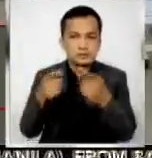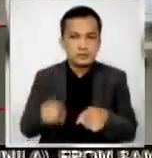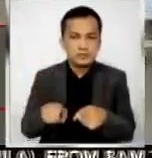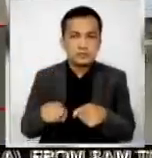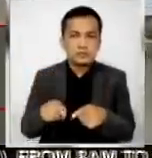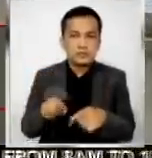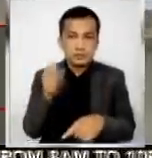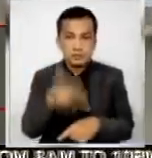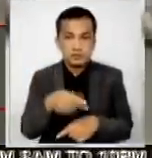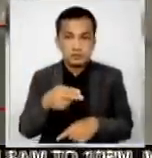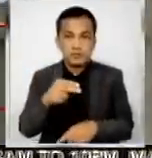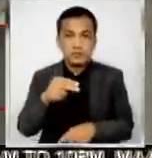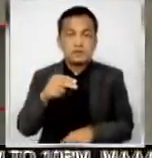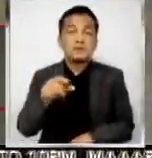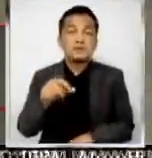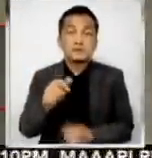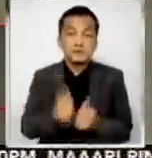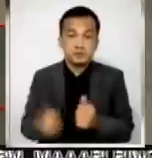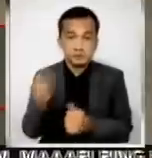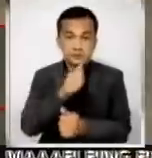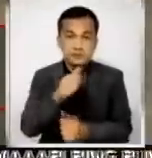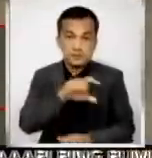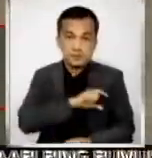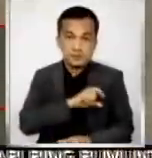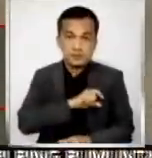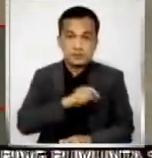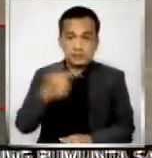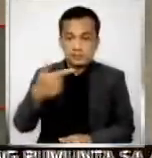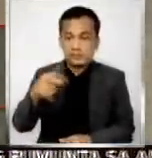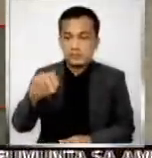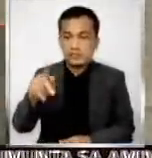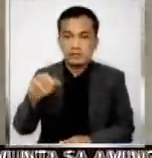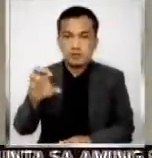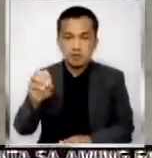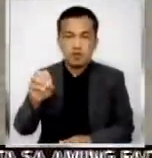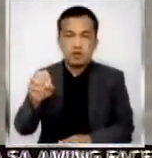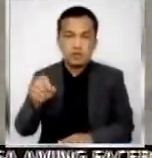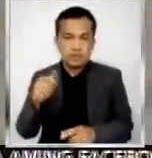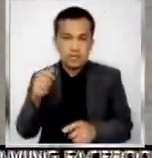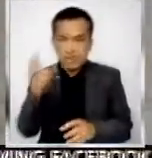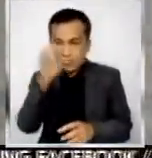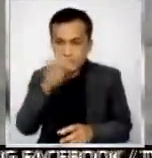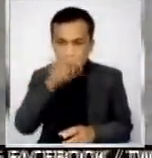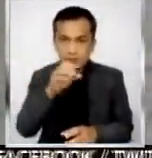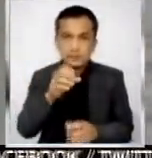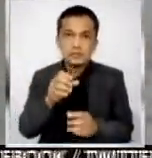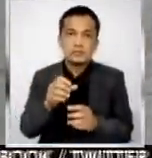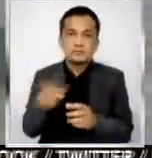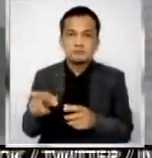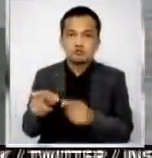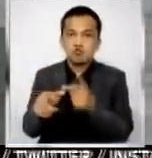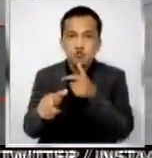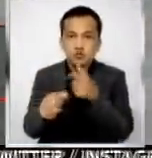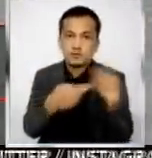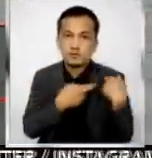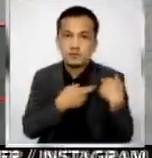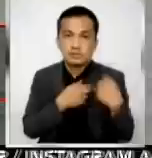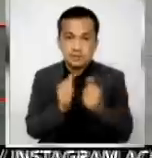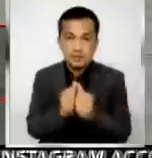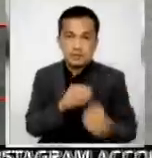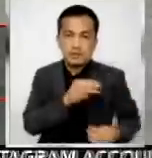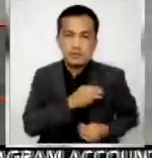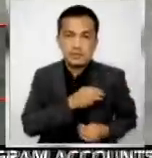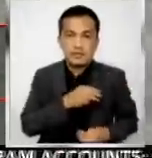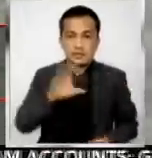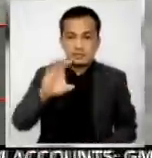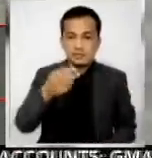Chief Guillermo Eleazar ang manhunt operation katuwang ang militar. Ang Commission on Human Rights nag-iimbestiga na rin sa insidente. Sa isang